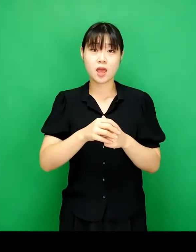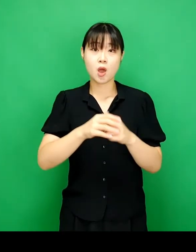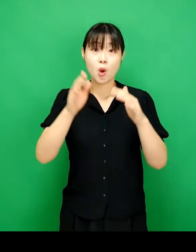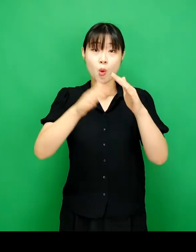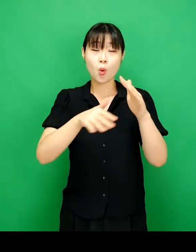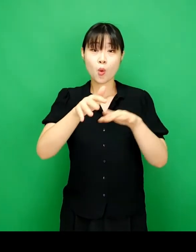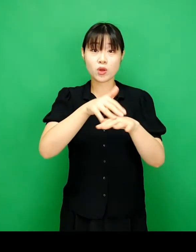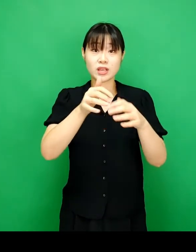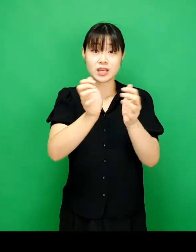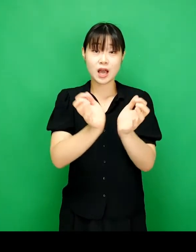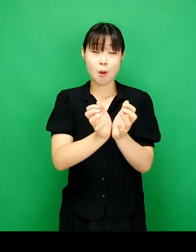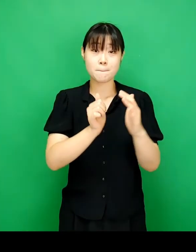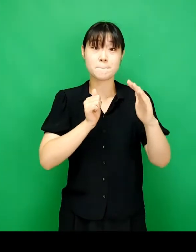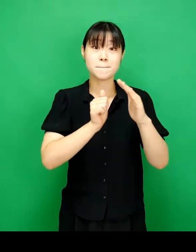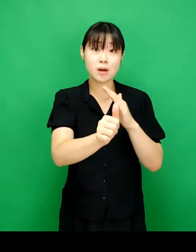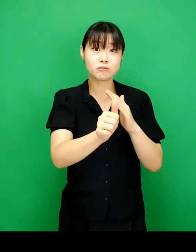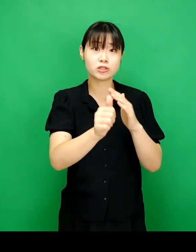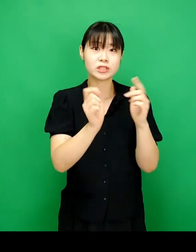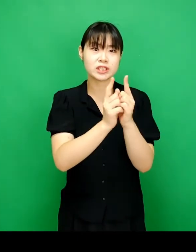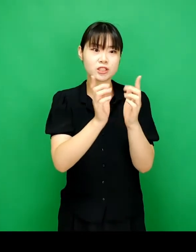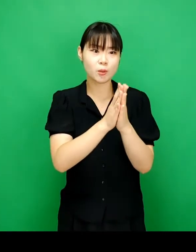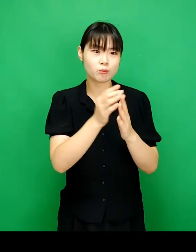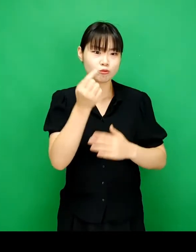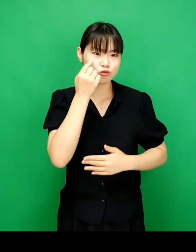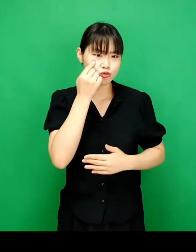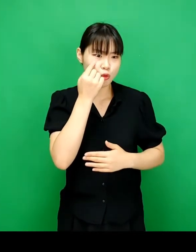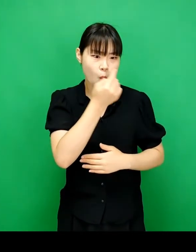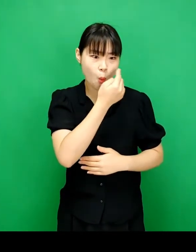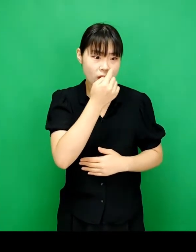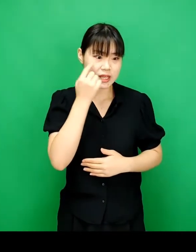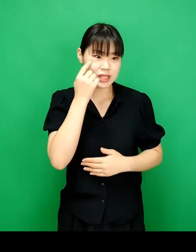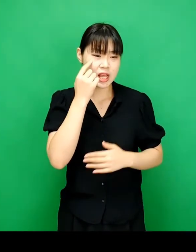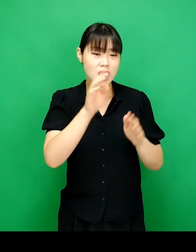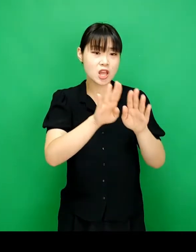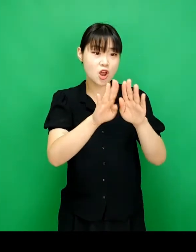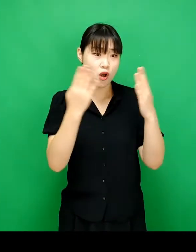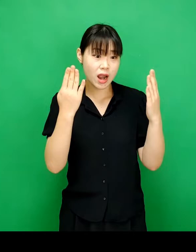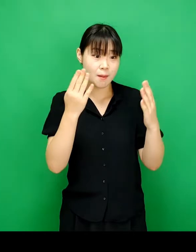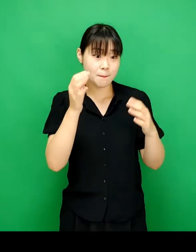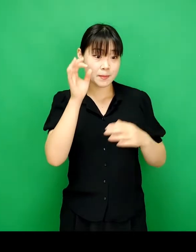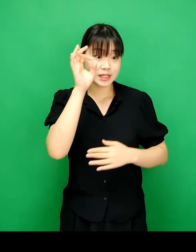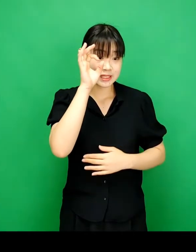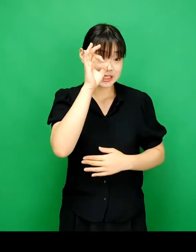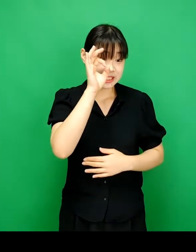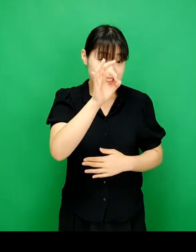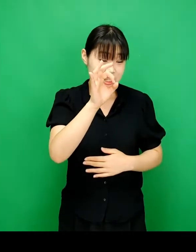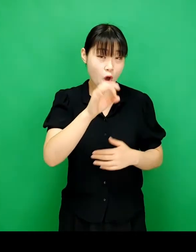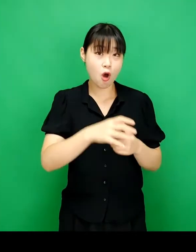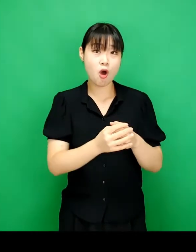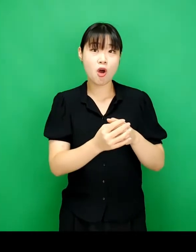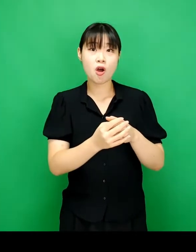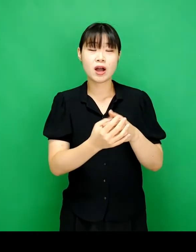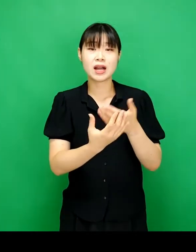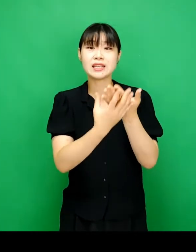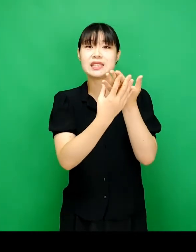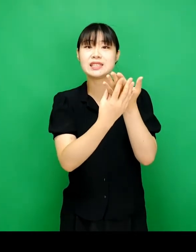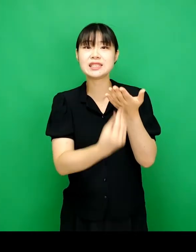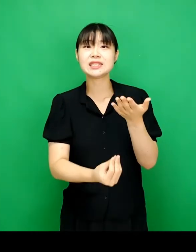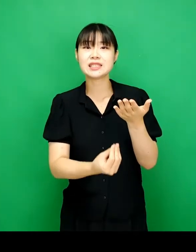선택하는 것입니다. 공공기관에 방문해 청구 정보를 직접 눈으로 확인할 수 있는 열람,